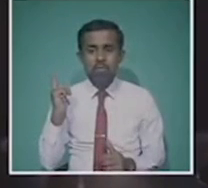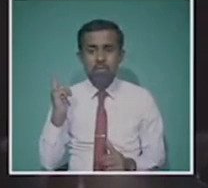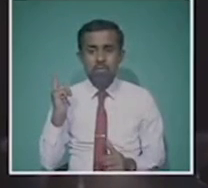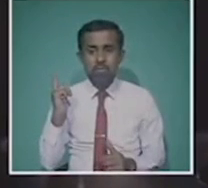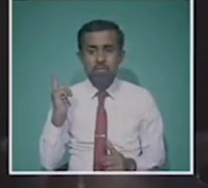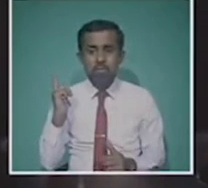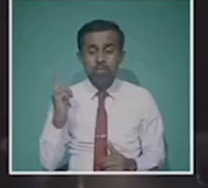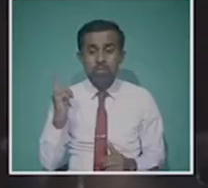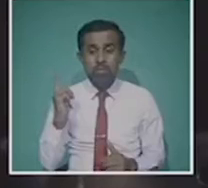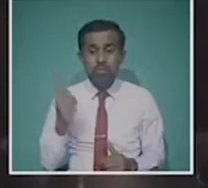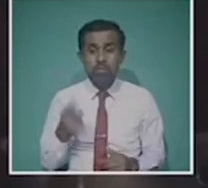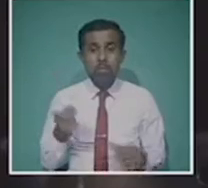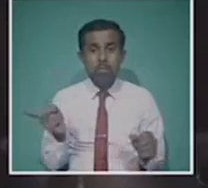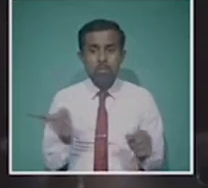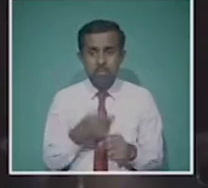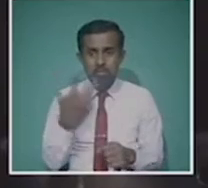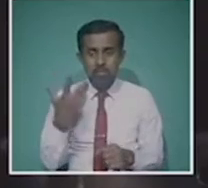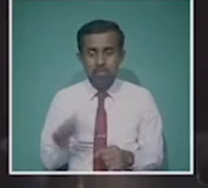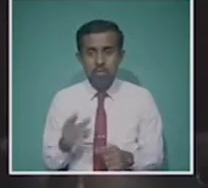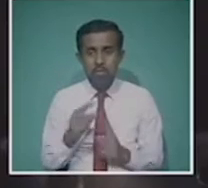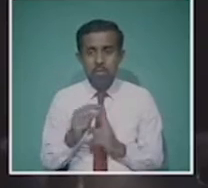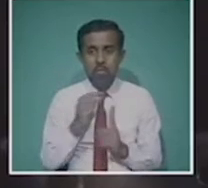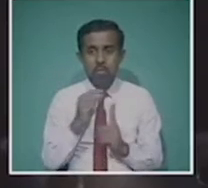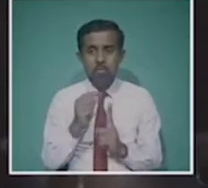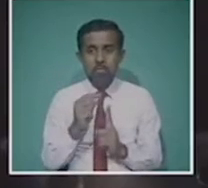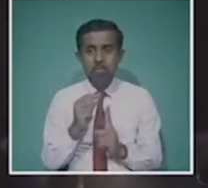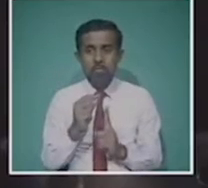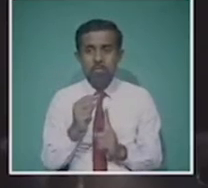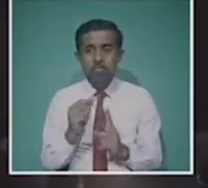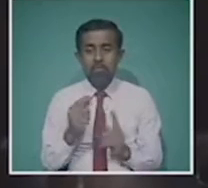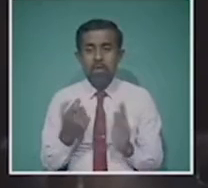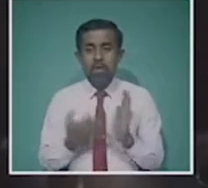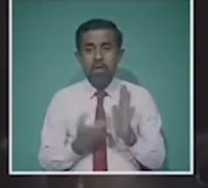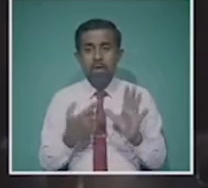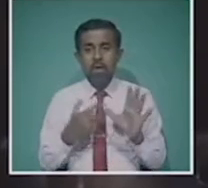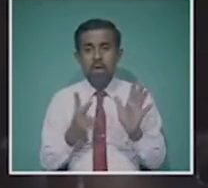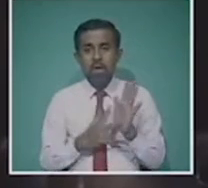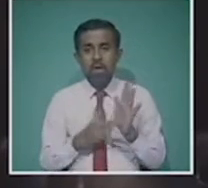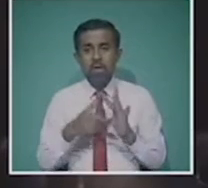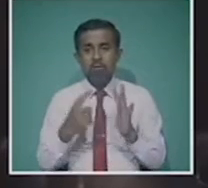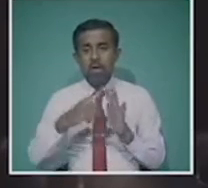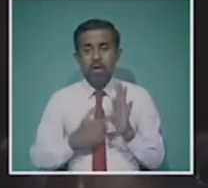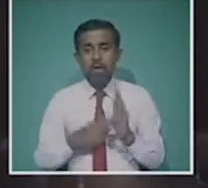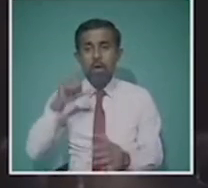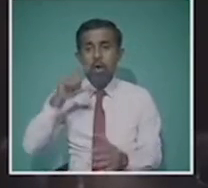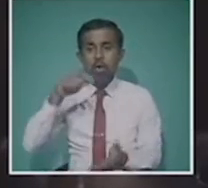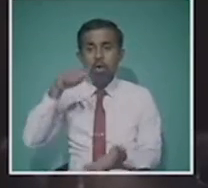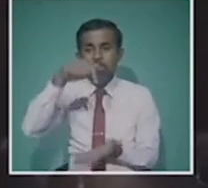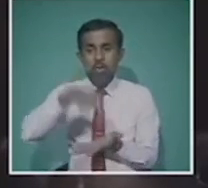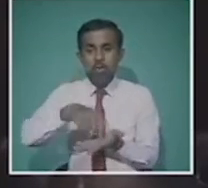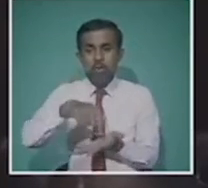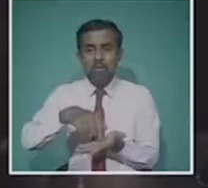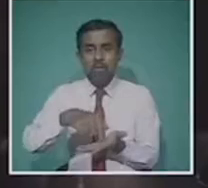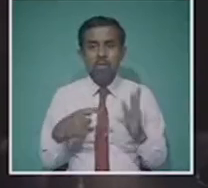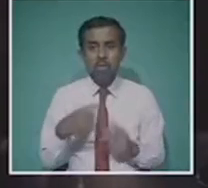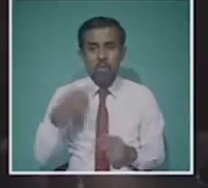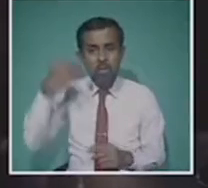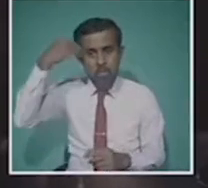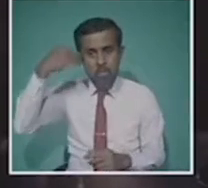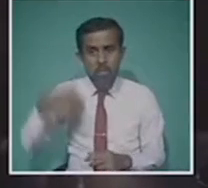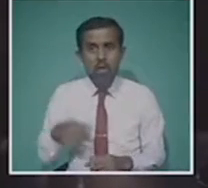கொல்லப்பட்டார். பாராளுமன்ற உறுப்பினர் மாமனிதர் ரவிராஜ் அவர்கள் கொழும்பு நகரத்திலே வைத்து சுட்டு படுகொலை